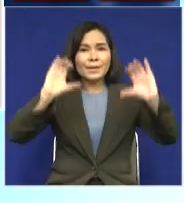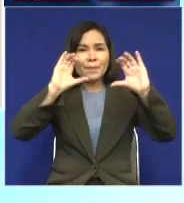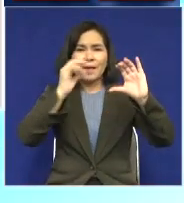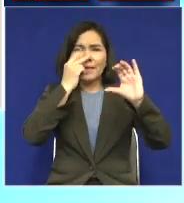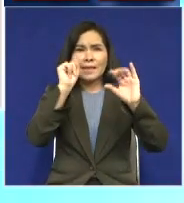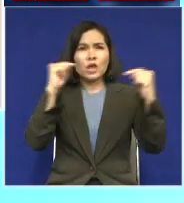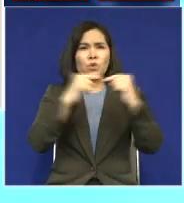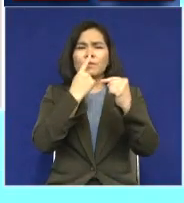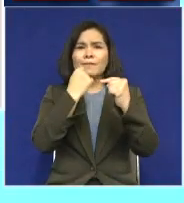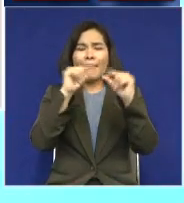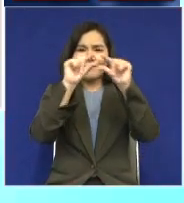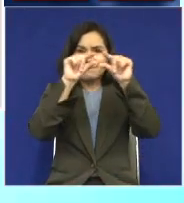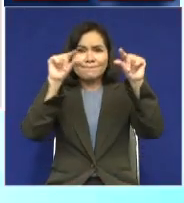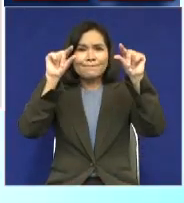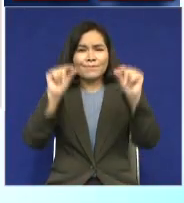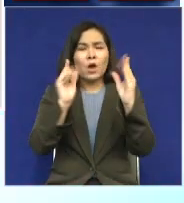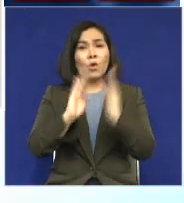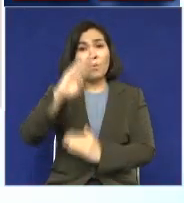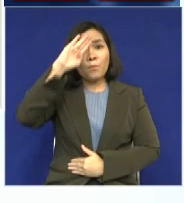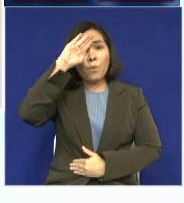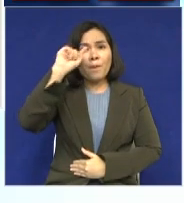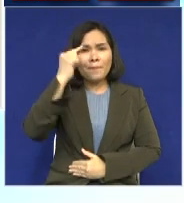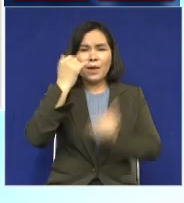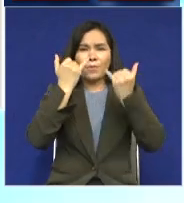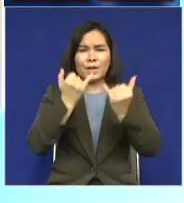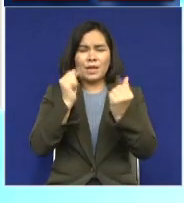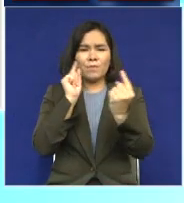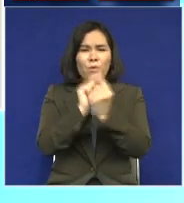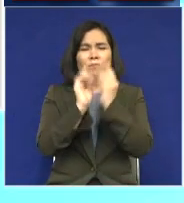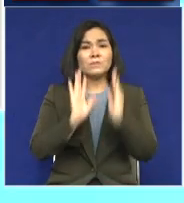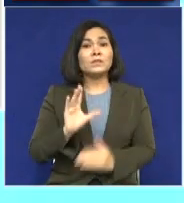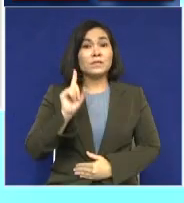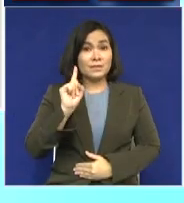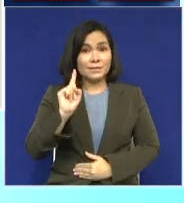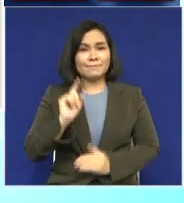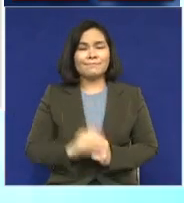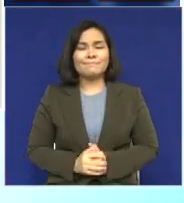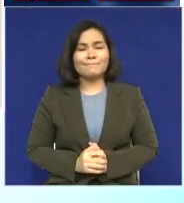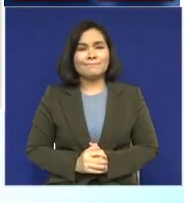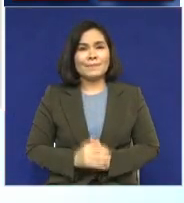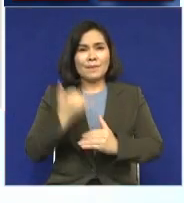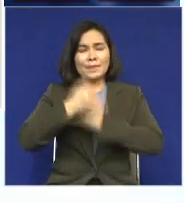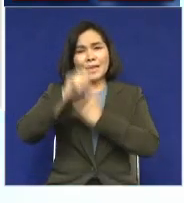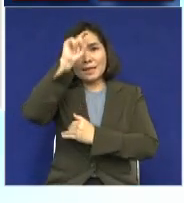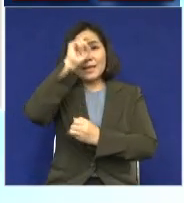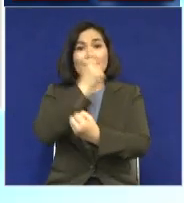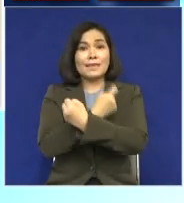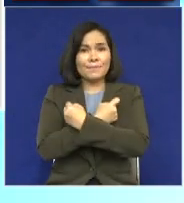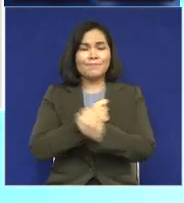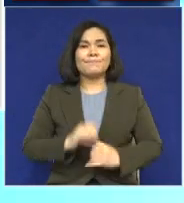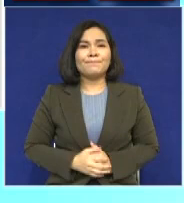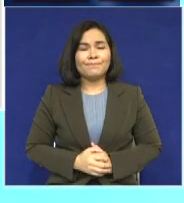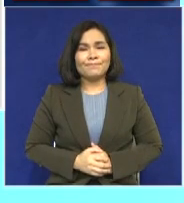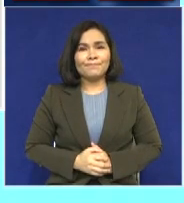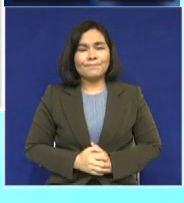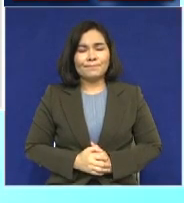คะก็คือแสดงถึงจำนวนผู้ป่วยรายใหม่ในวันนี้ที่เพิ่มขึ้น1รายนะคะโดยมาจากประเทศอียิปต์ค่ะรวมแล้วค่ะ